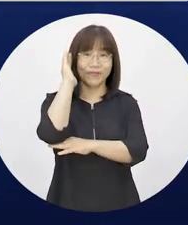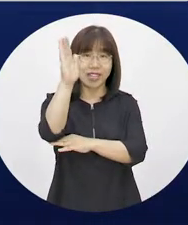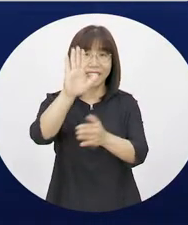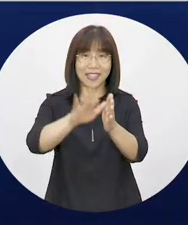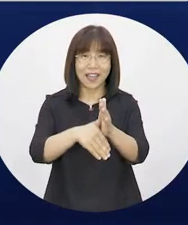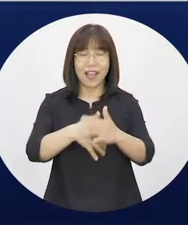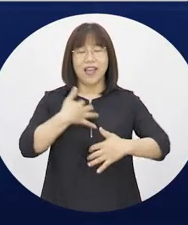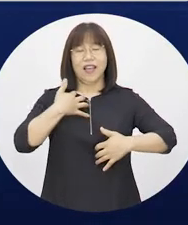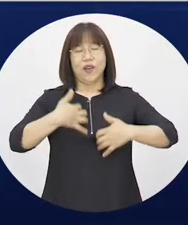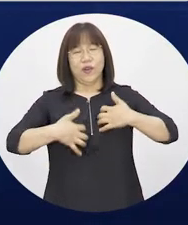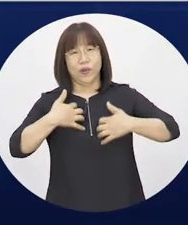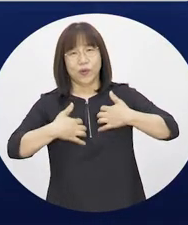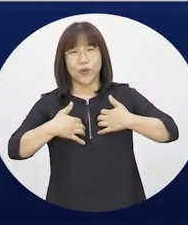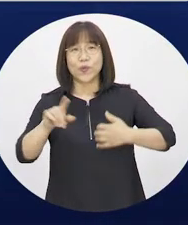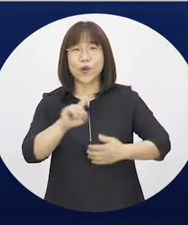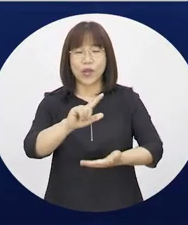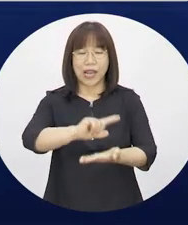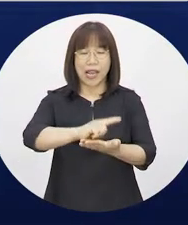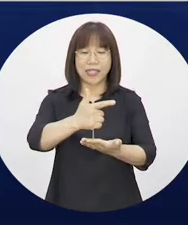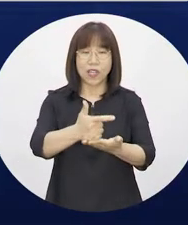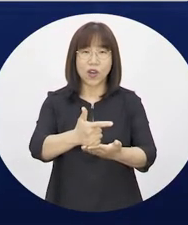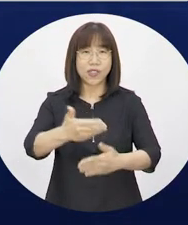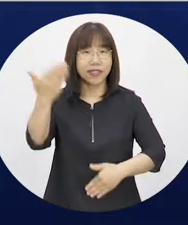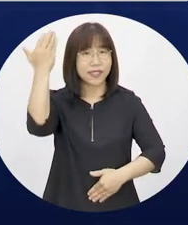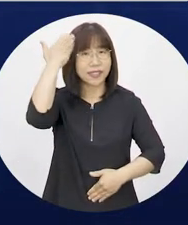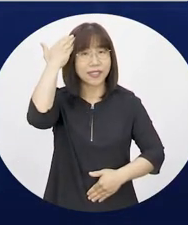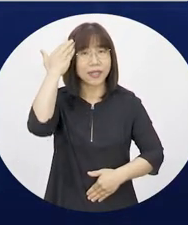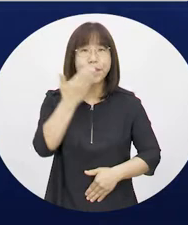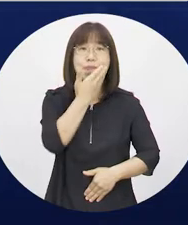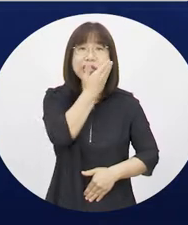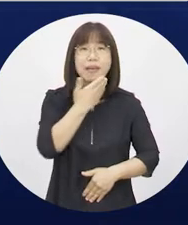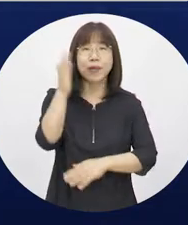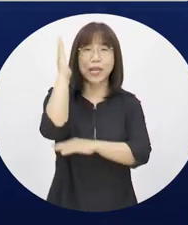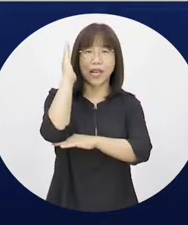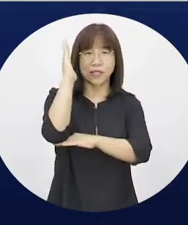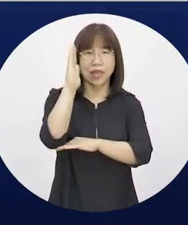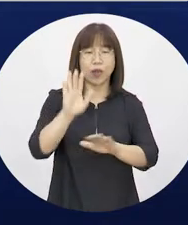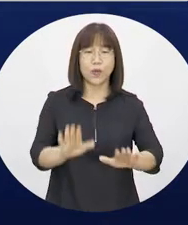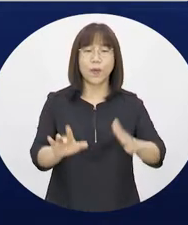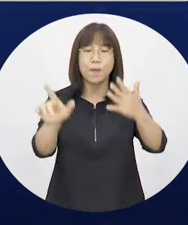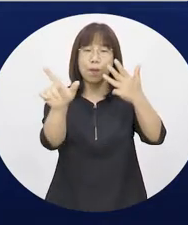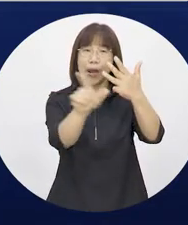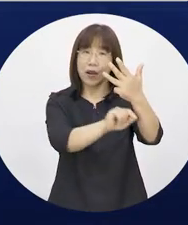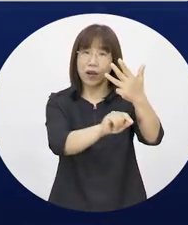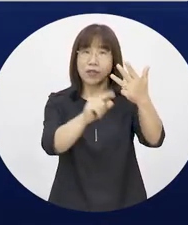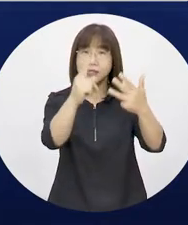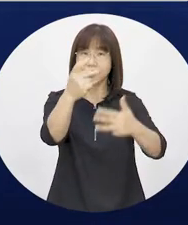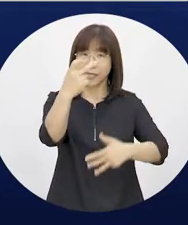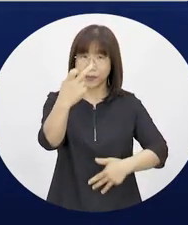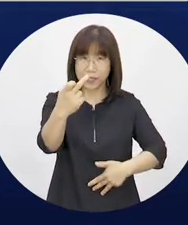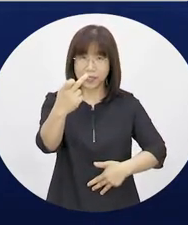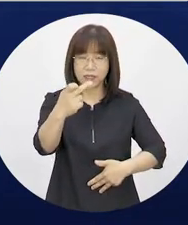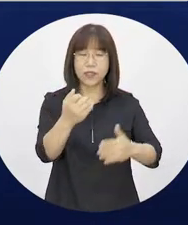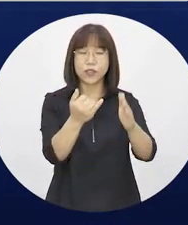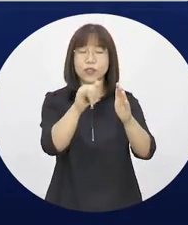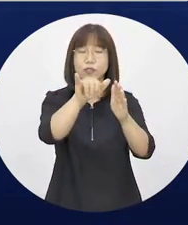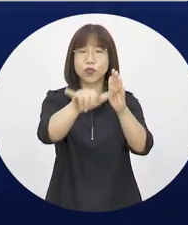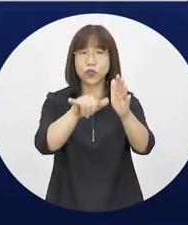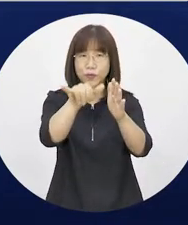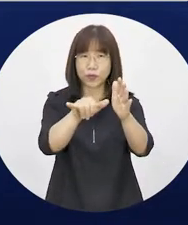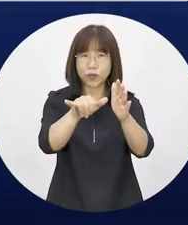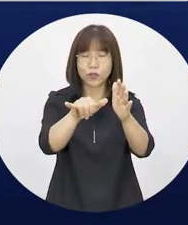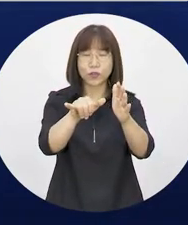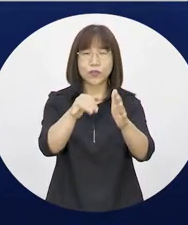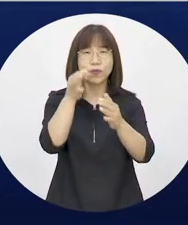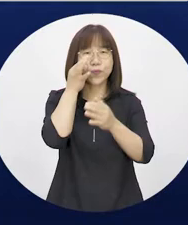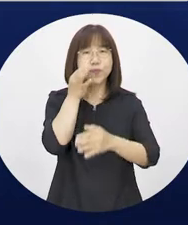개최 때마다 구민들의 뜨거운 사랑을 받고 있는 강서 지식비타민 강좌가 오는 8월 12일 강서구청 유튜브 채널을